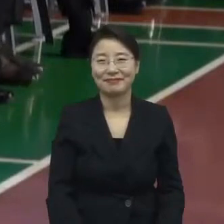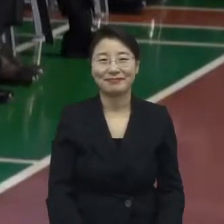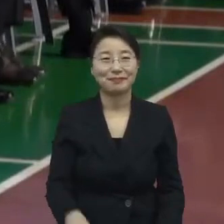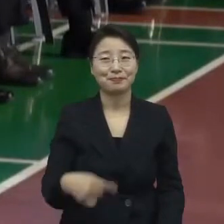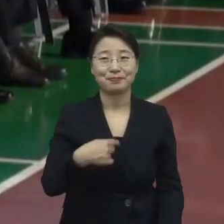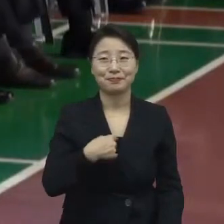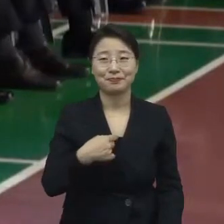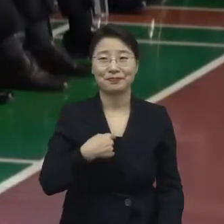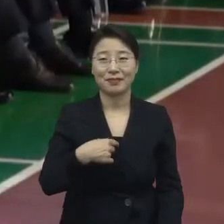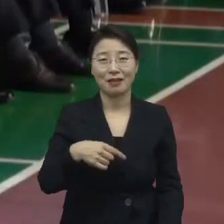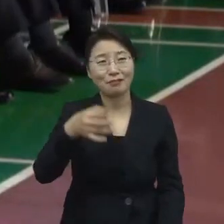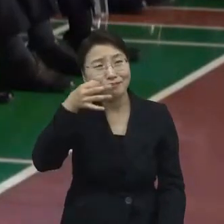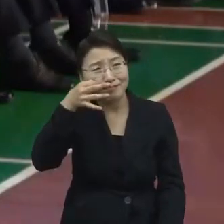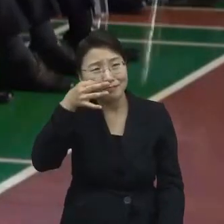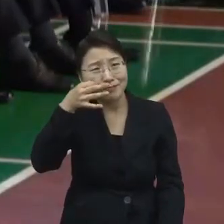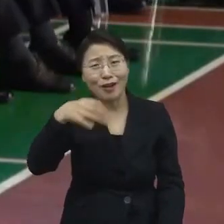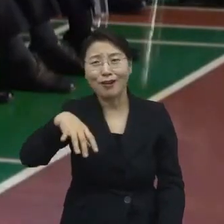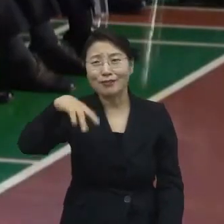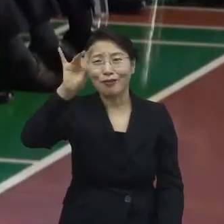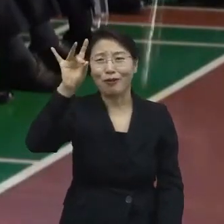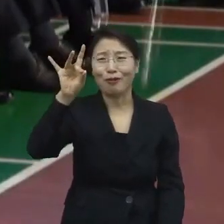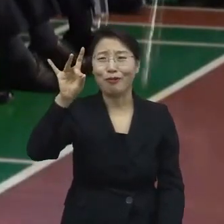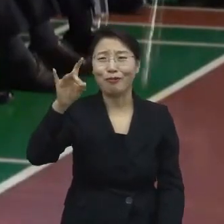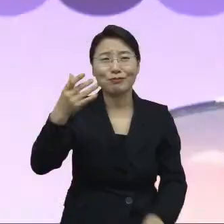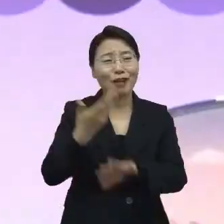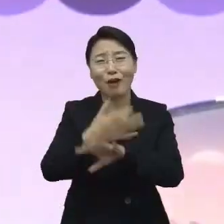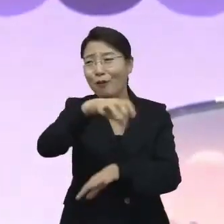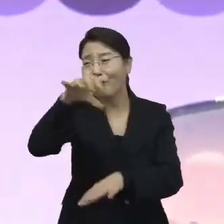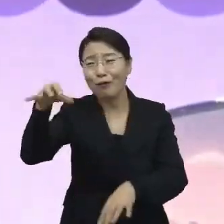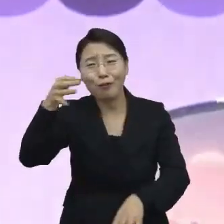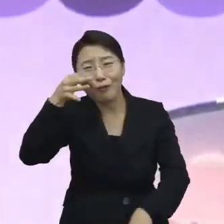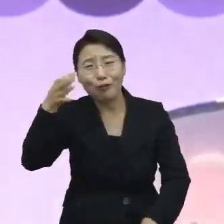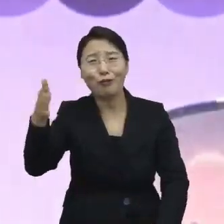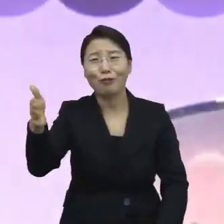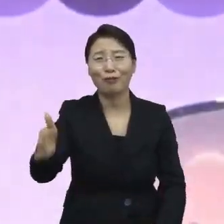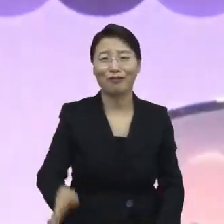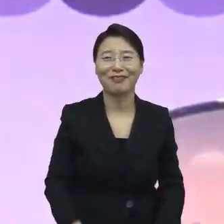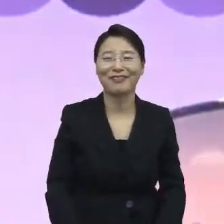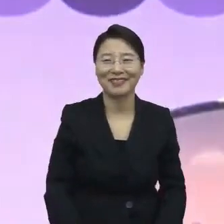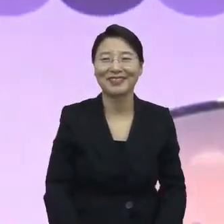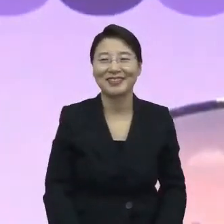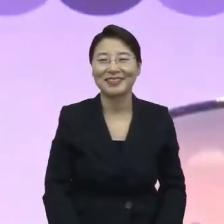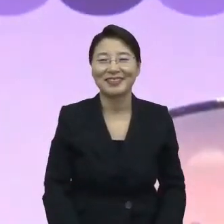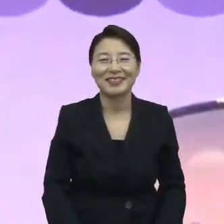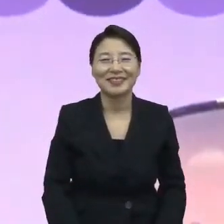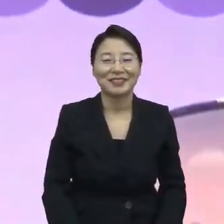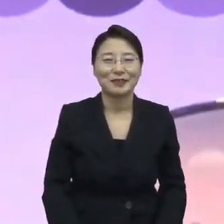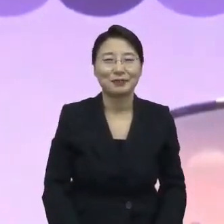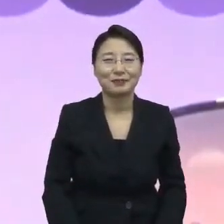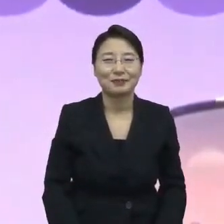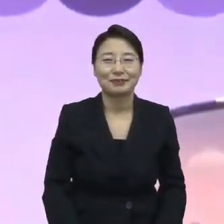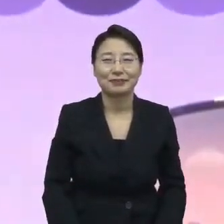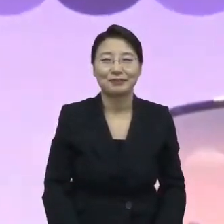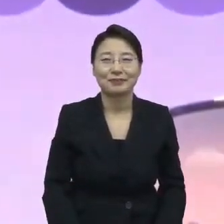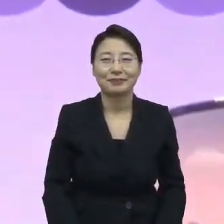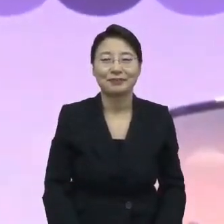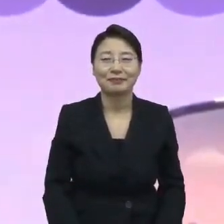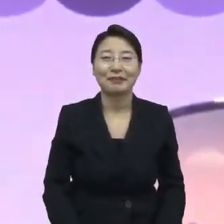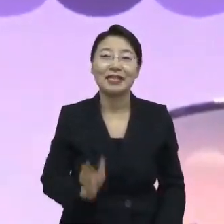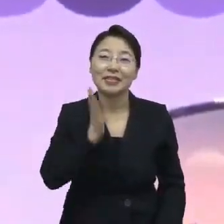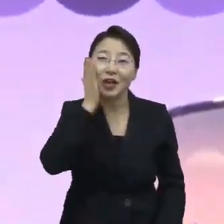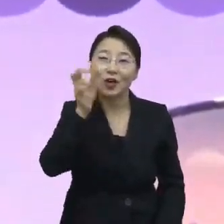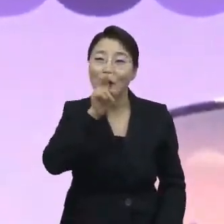저는 처음 본 것 같습니다. 저는 한 번도 이런 걸 본 적이 없습니다. 여기 계신 분들이 원래 그야말로 청룡의